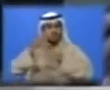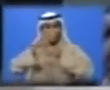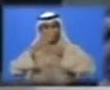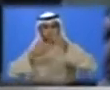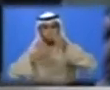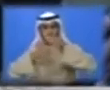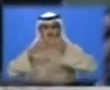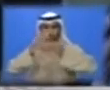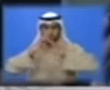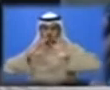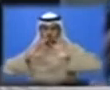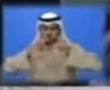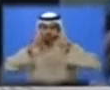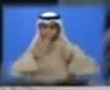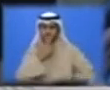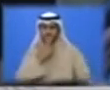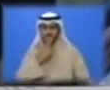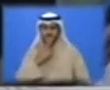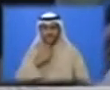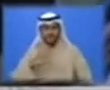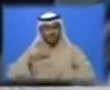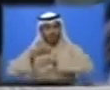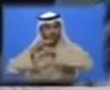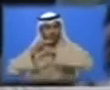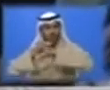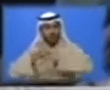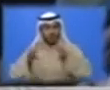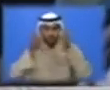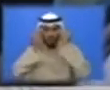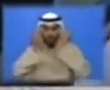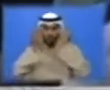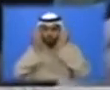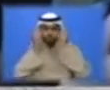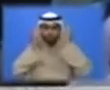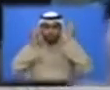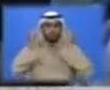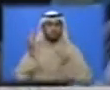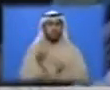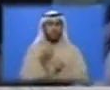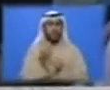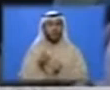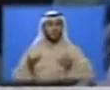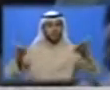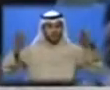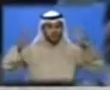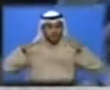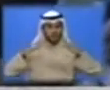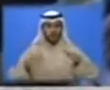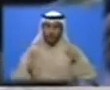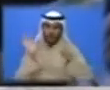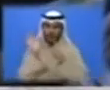قطر، بناء الإنسان القطري وبناء الدولة القطرية. حققت المزيد من الإنجازات،